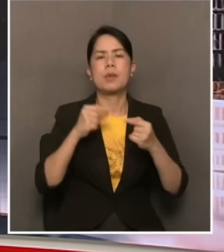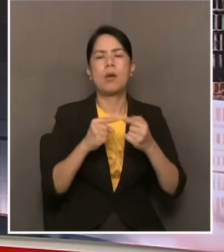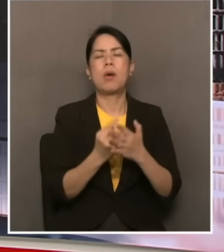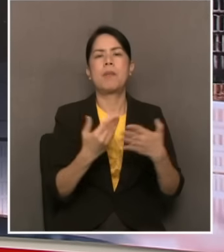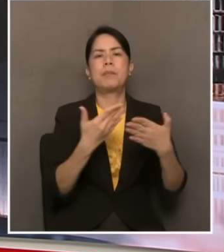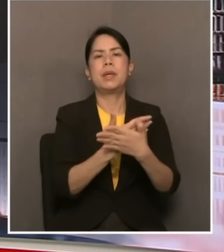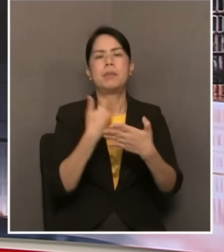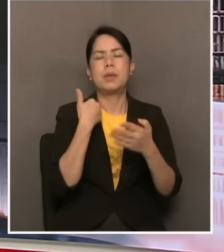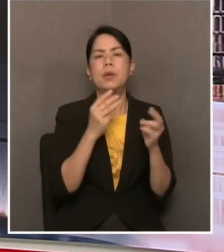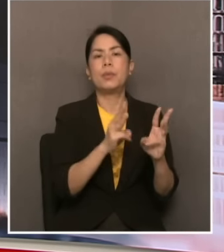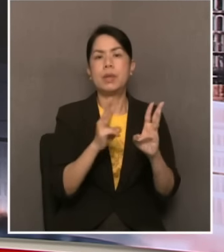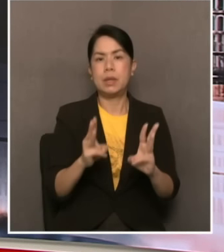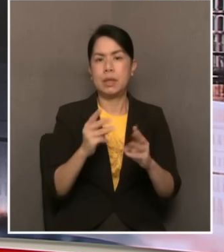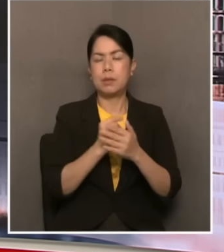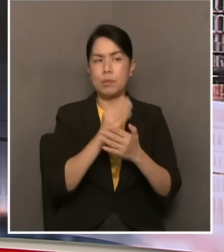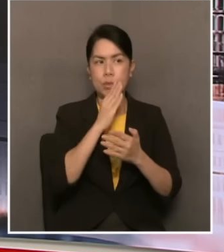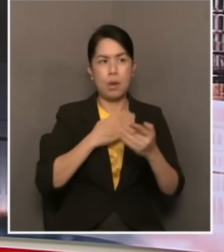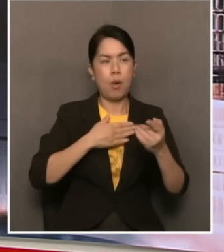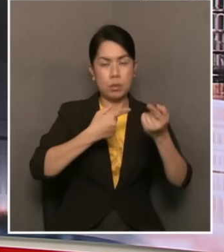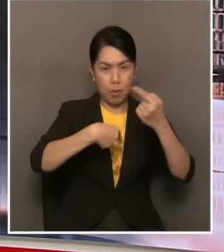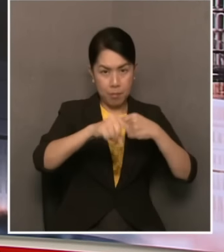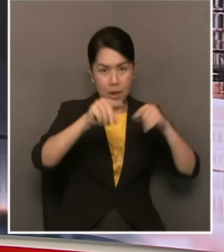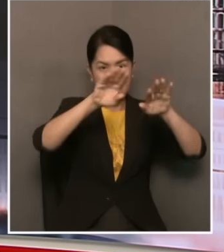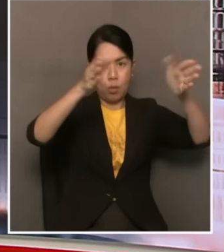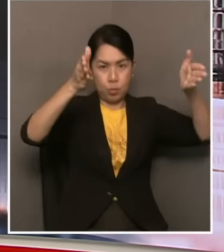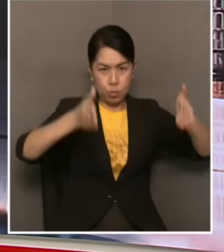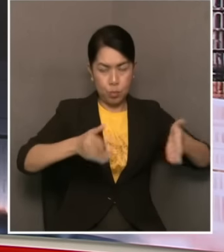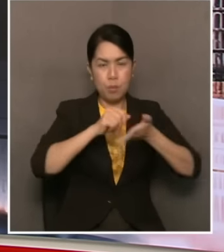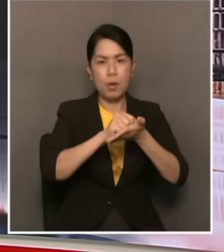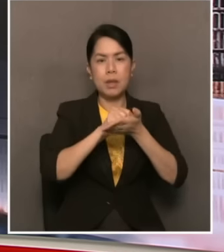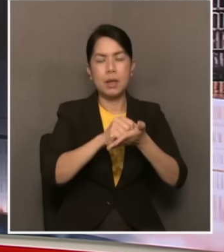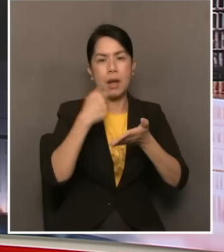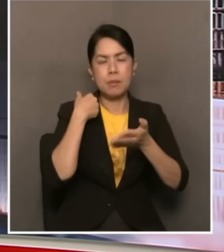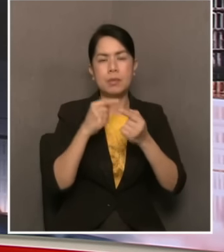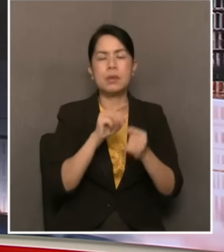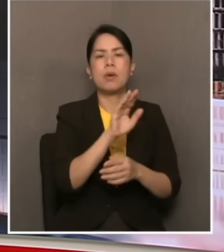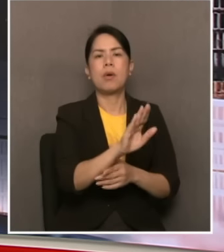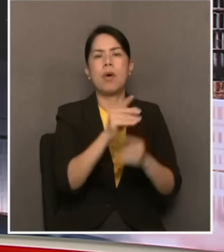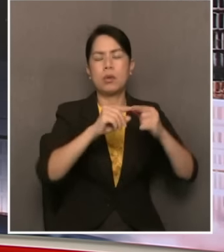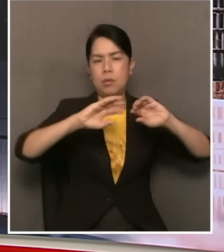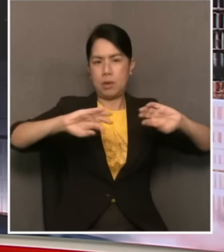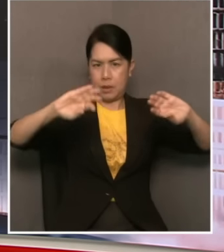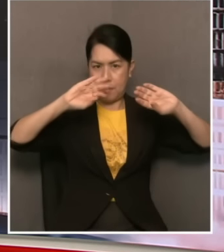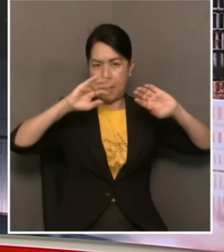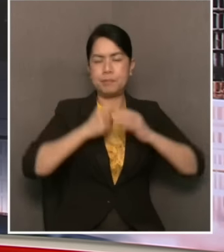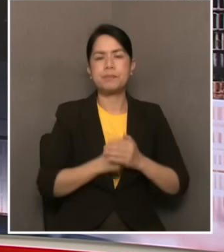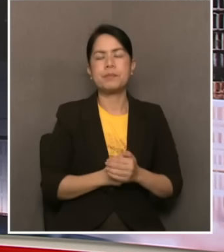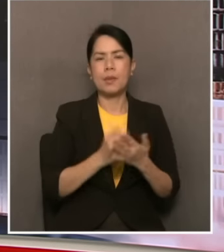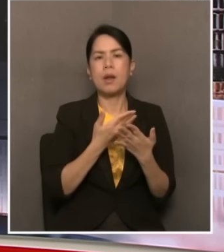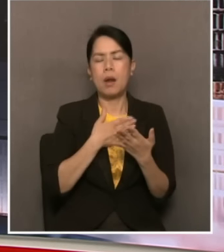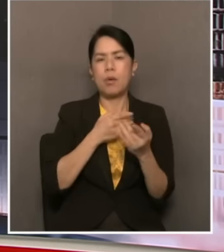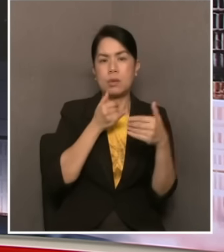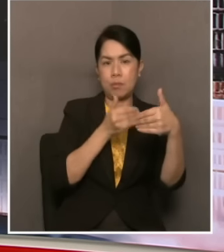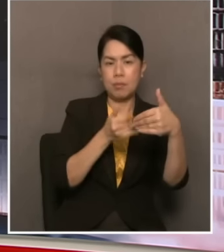ัดสามารถเลือกใช้ได